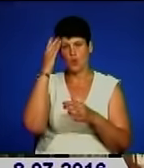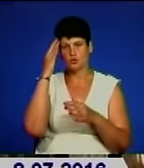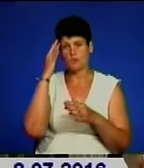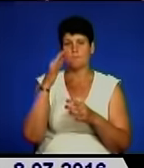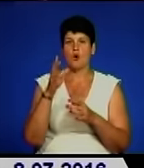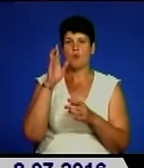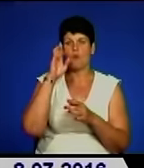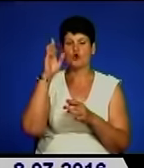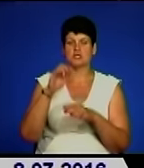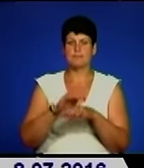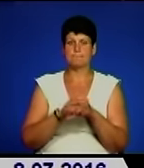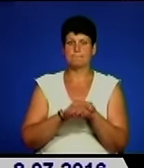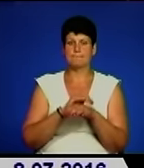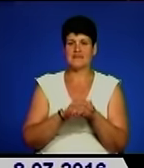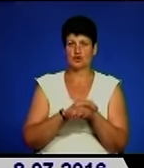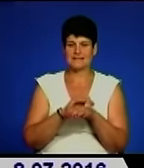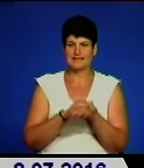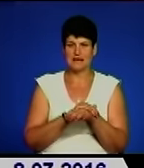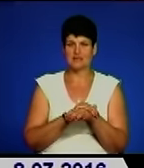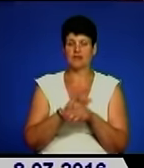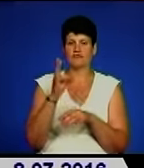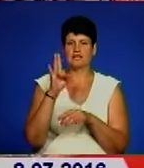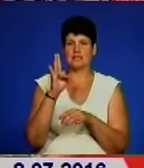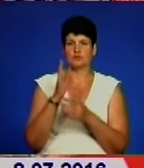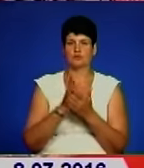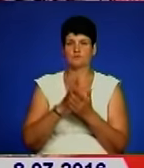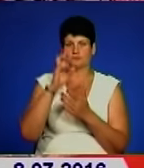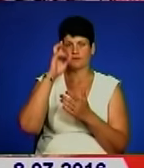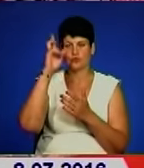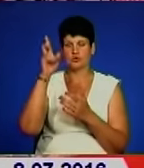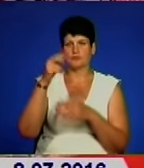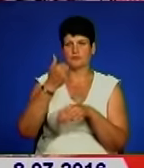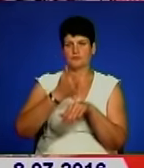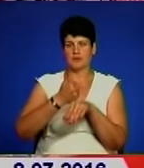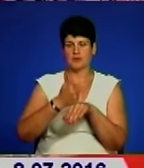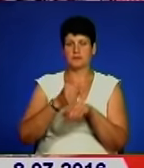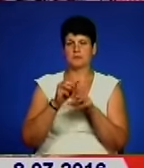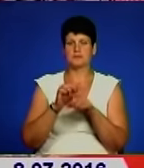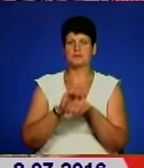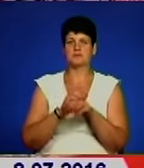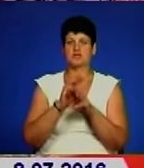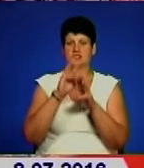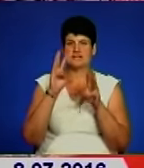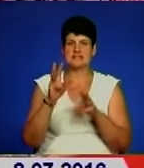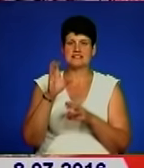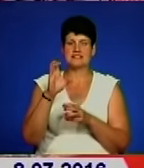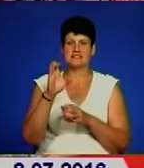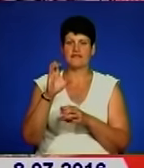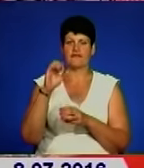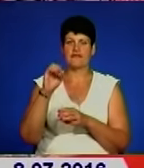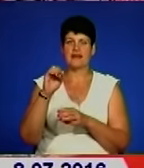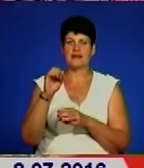чування. У неділю архієрейська свята літургія, яку очолить блаженніший Святослав, освячення води і